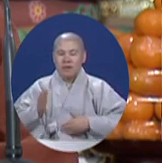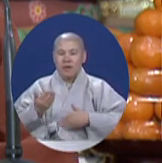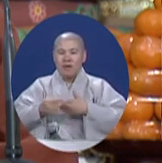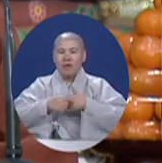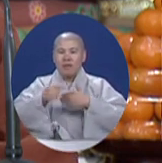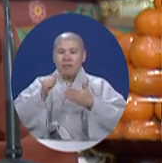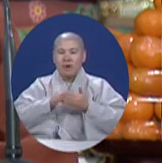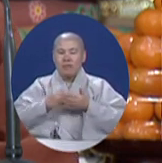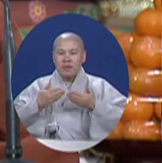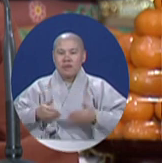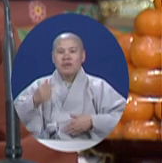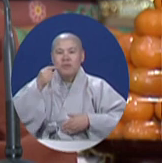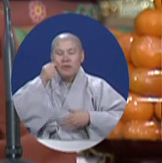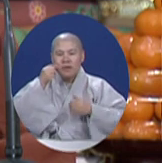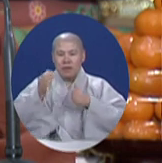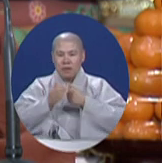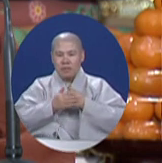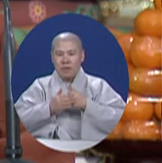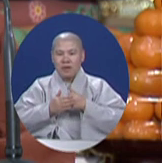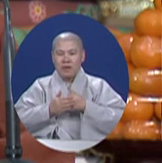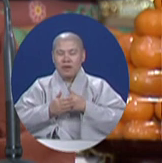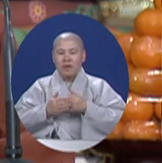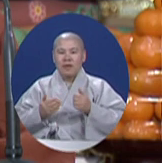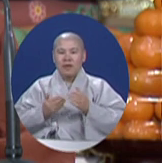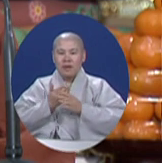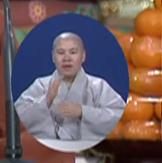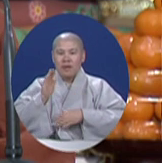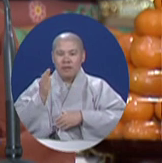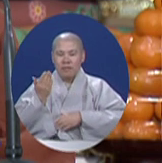마음을 쉬지 못하는 데서 생깁니다.